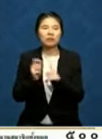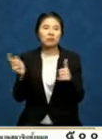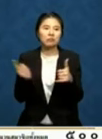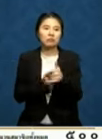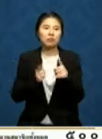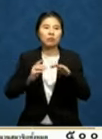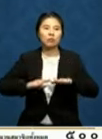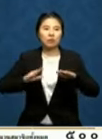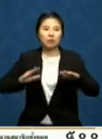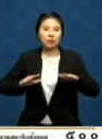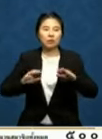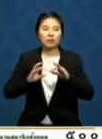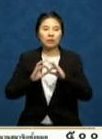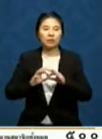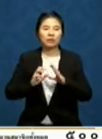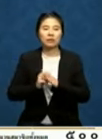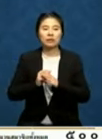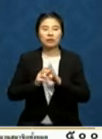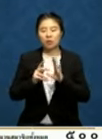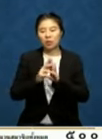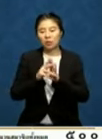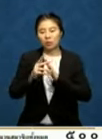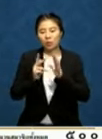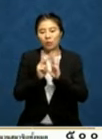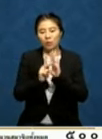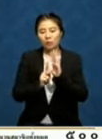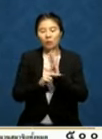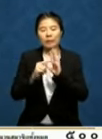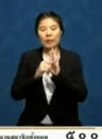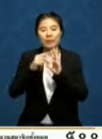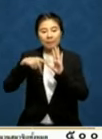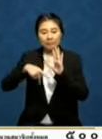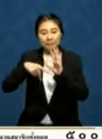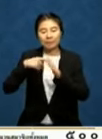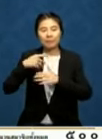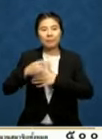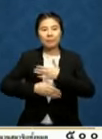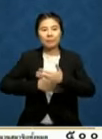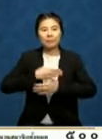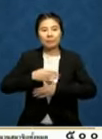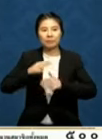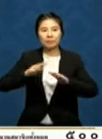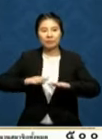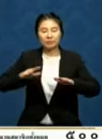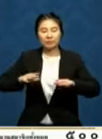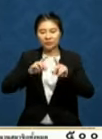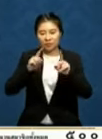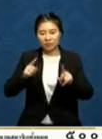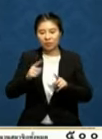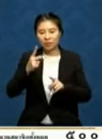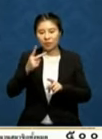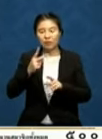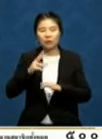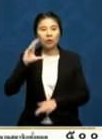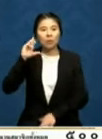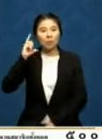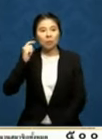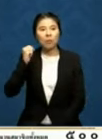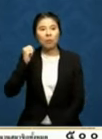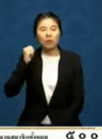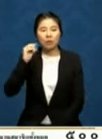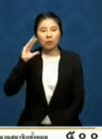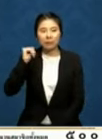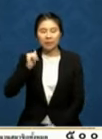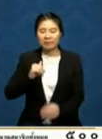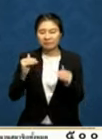ษเด็กค่ะประมวลกฎหมายแพ่งและพาณิชย์พ.ศ. 2519มาตราที่1567วงเล็บ2ผู้ปกครองมีสิทธิ์ที่จะ